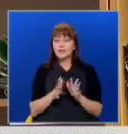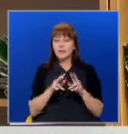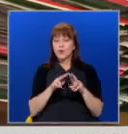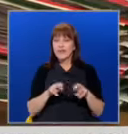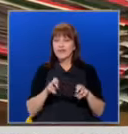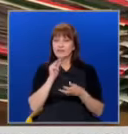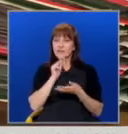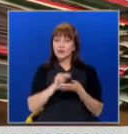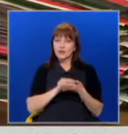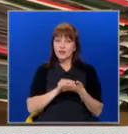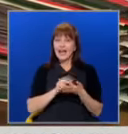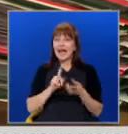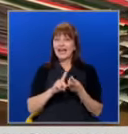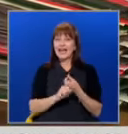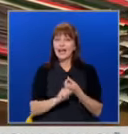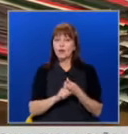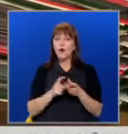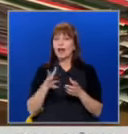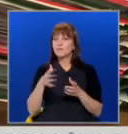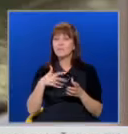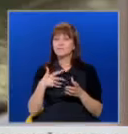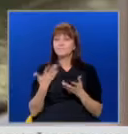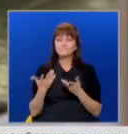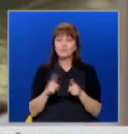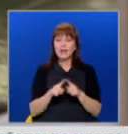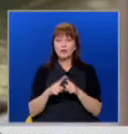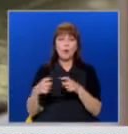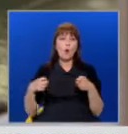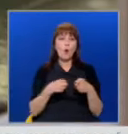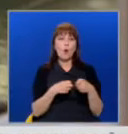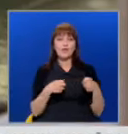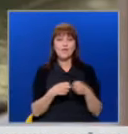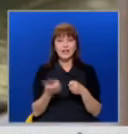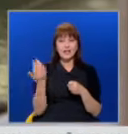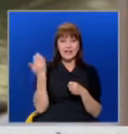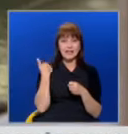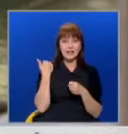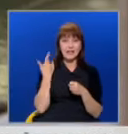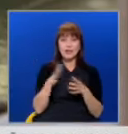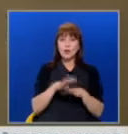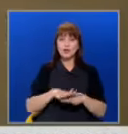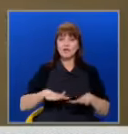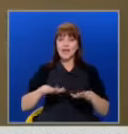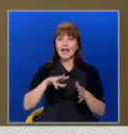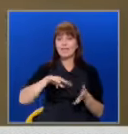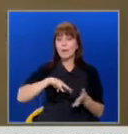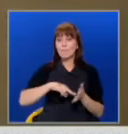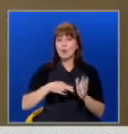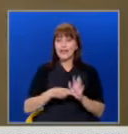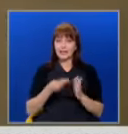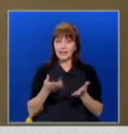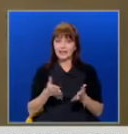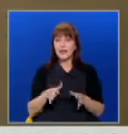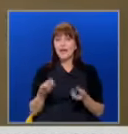разследващия журналист, най-вероятно Къру е бил вкаран в конфликт с задкулисието, което владее политическата и съдебната система у нас. Овладяването